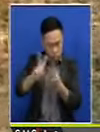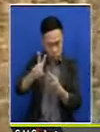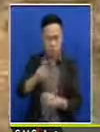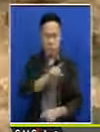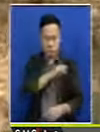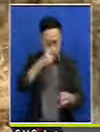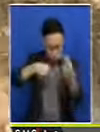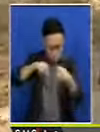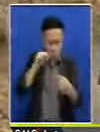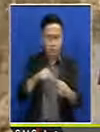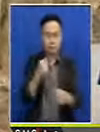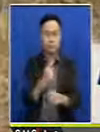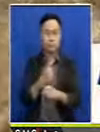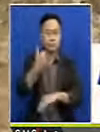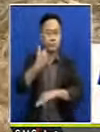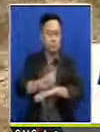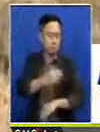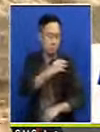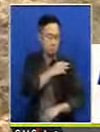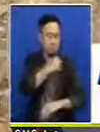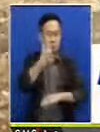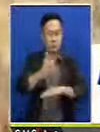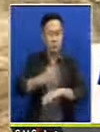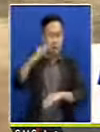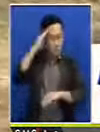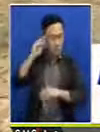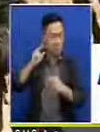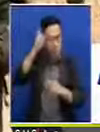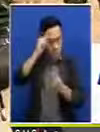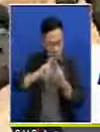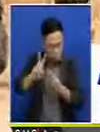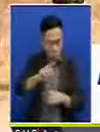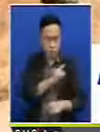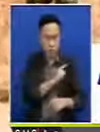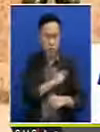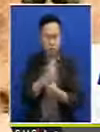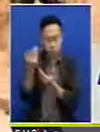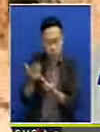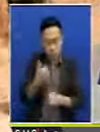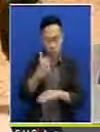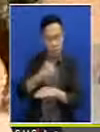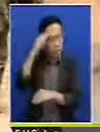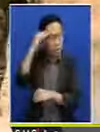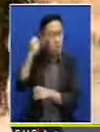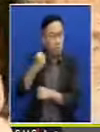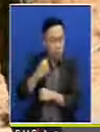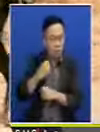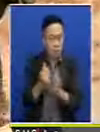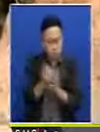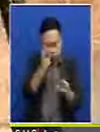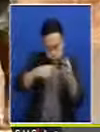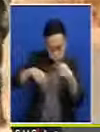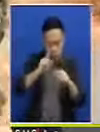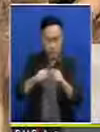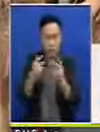าพระองค์มีพลตรีเฉลิมพลศรีสวัสดิ์ผู้บัญชาการกองพลทหารม้าที่2รักษาพระองค์ต้อนรับผบ.ทบ.หลังจากตรว